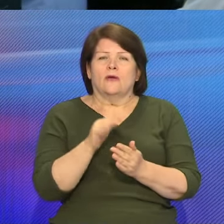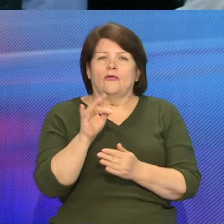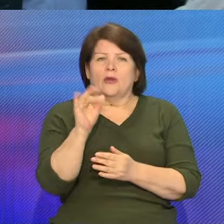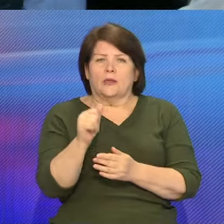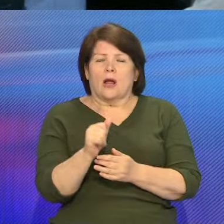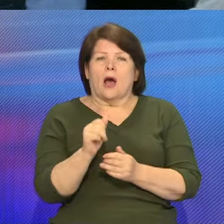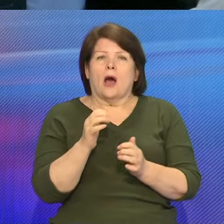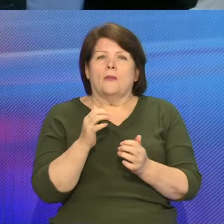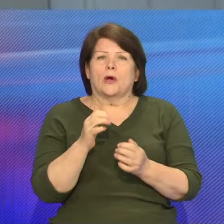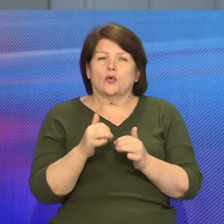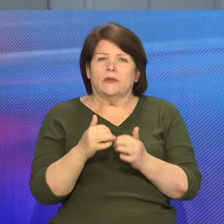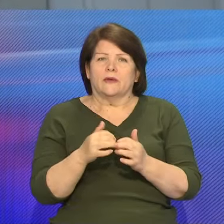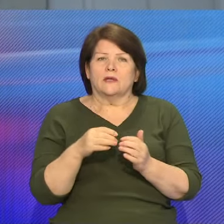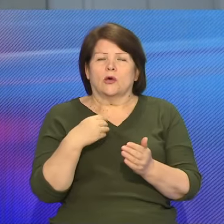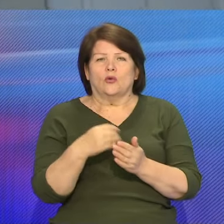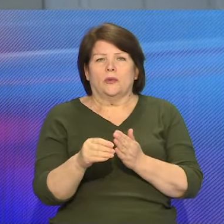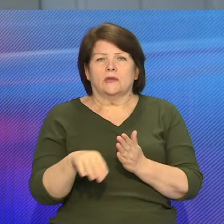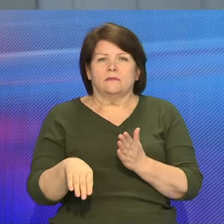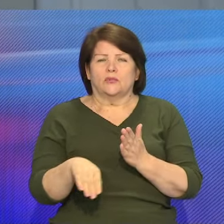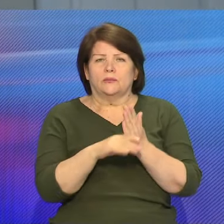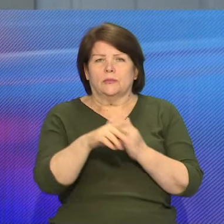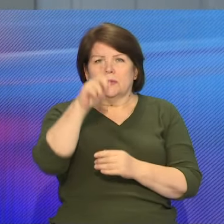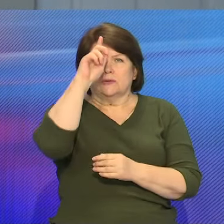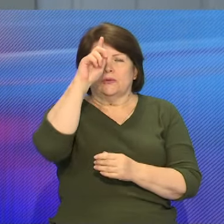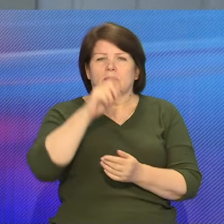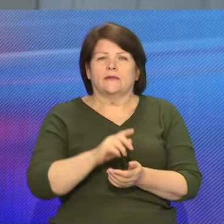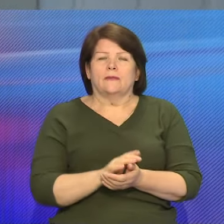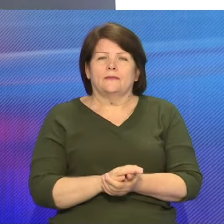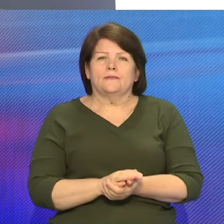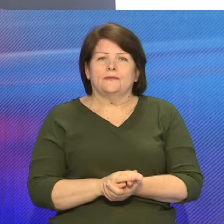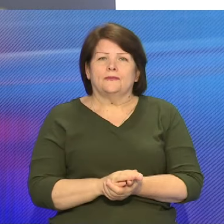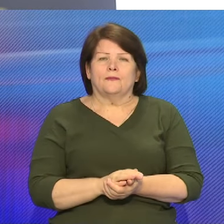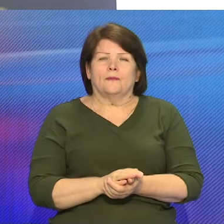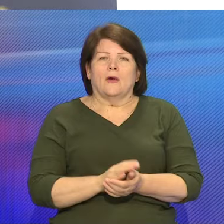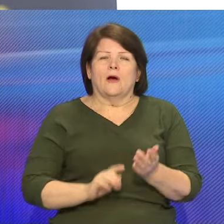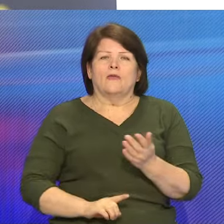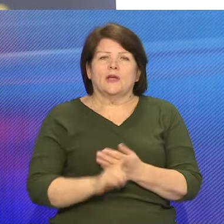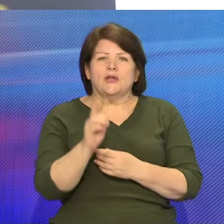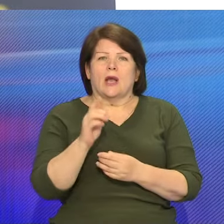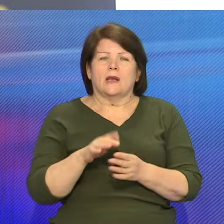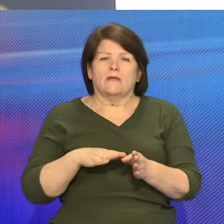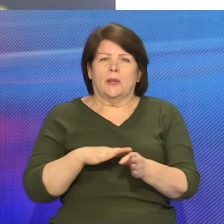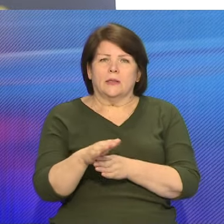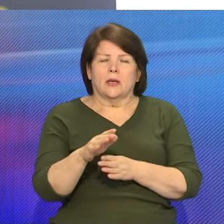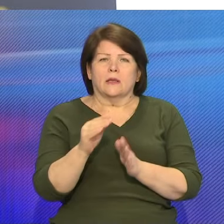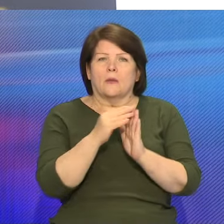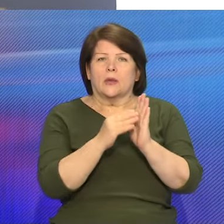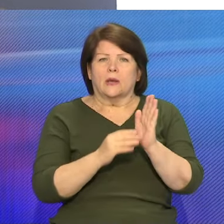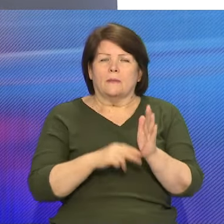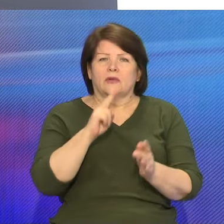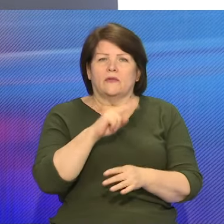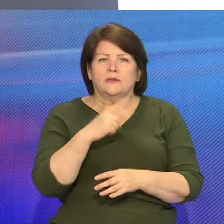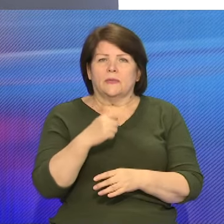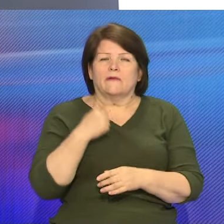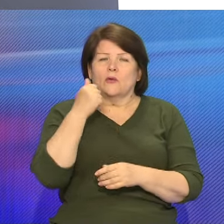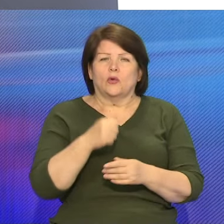рамках дзяржпраграмы «Рынак працы і садзейнічанне занятасці насельніцтва». С начала реалізацыі праграмы, это з 21 года